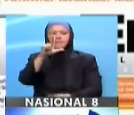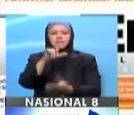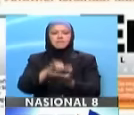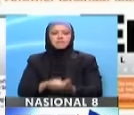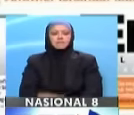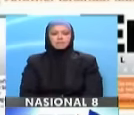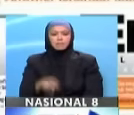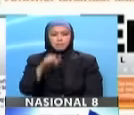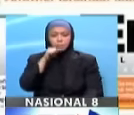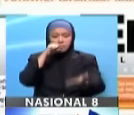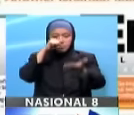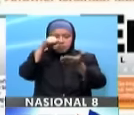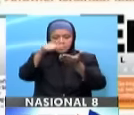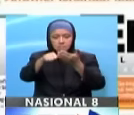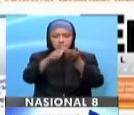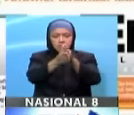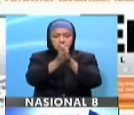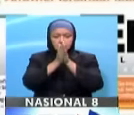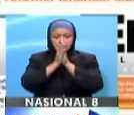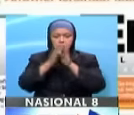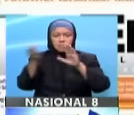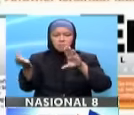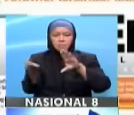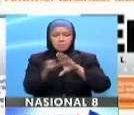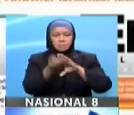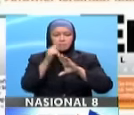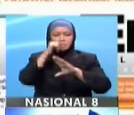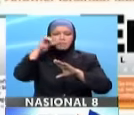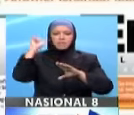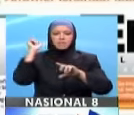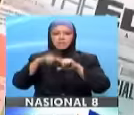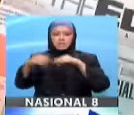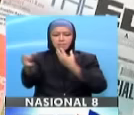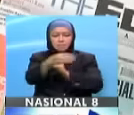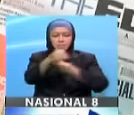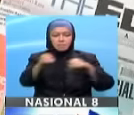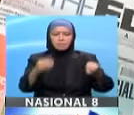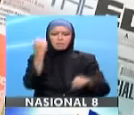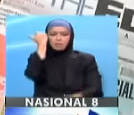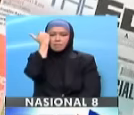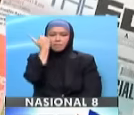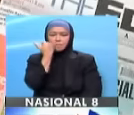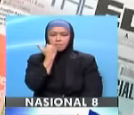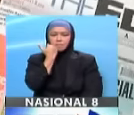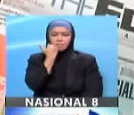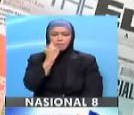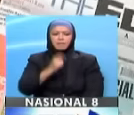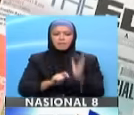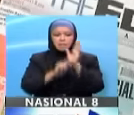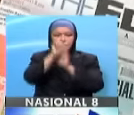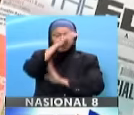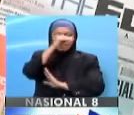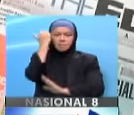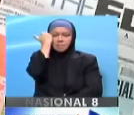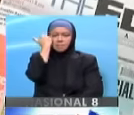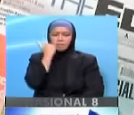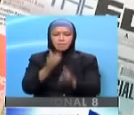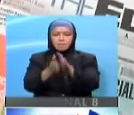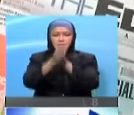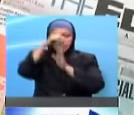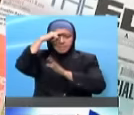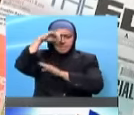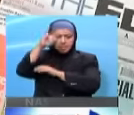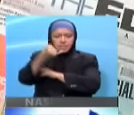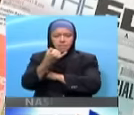Notis rayuan difailkan semalam di Pejabat Pendaftar Mahkamah Tinggi dan di Mahkamah Rayuan Putrajaya. Pejabat Peguam Negara juga